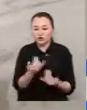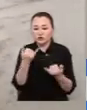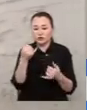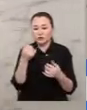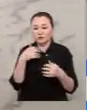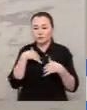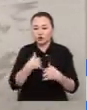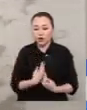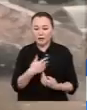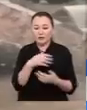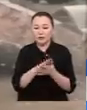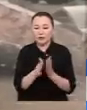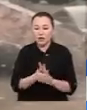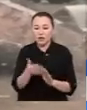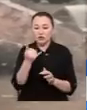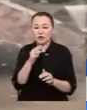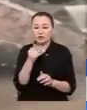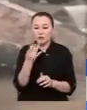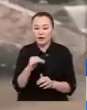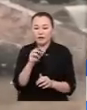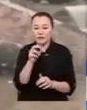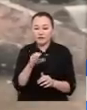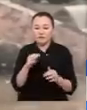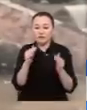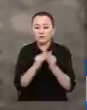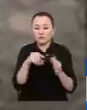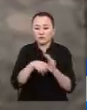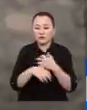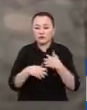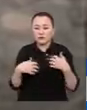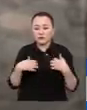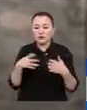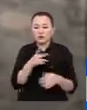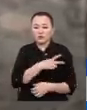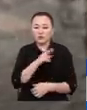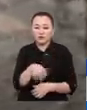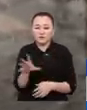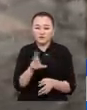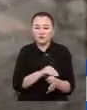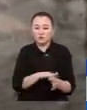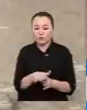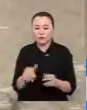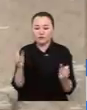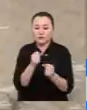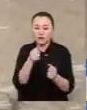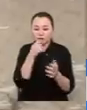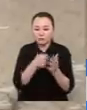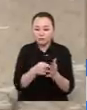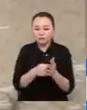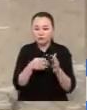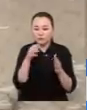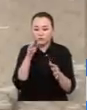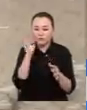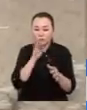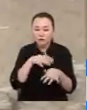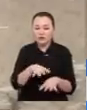күйде. Бабайқорған ауылының тұрғыны Қажыбай Абидинов қора қопсым құлап, малдарым суға ағып өлді дейді. Қыстық жинаған ем шөптің бәрі ағып кетті,